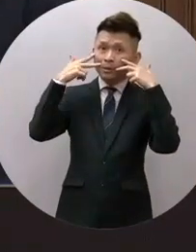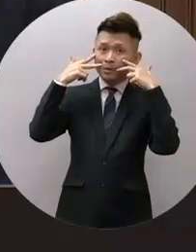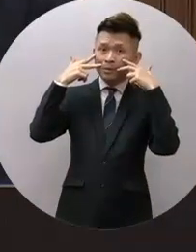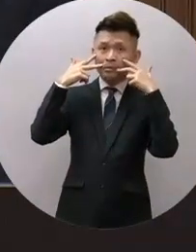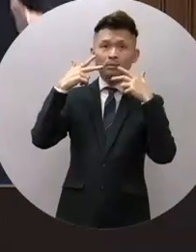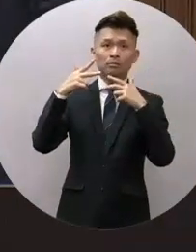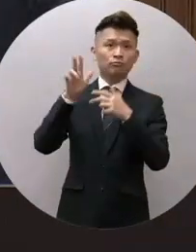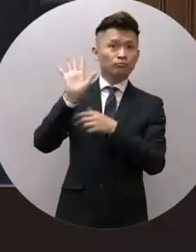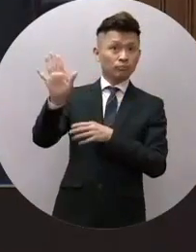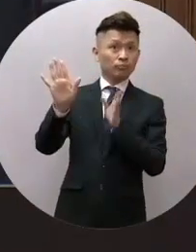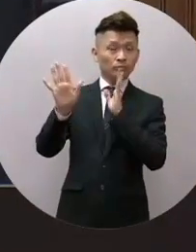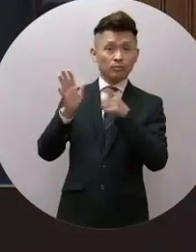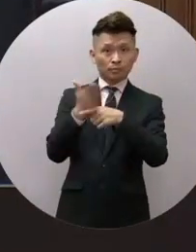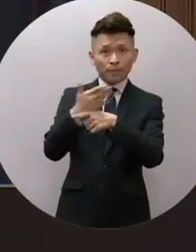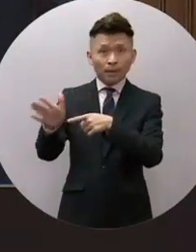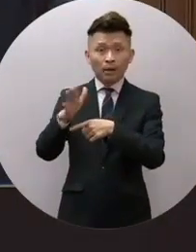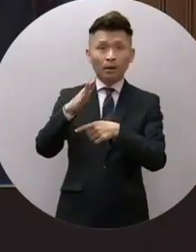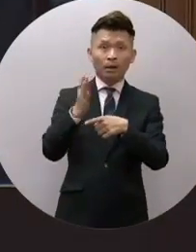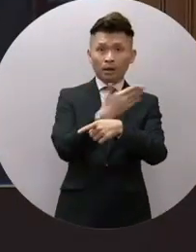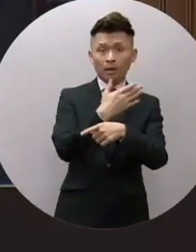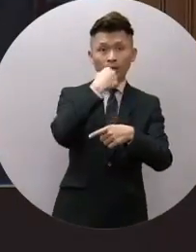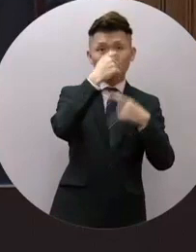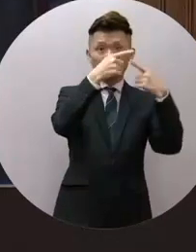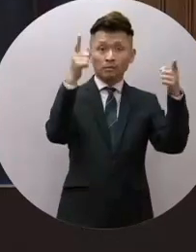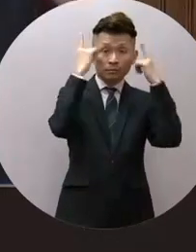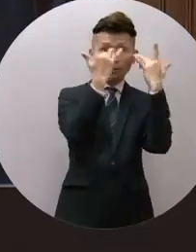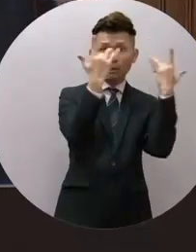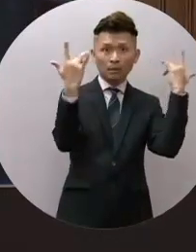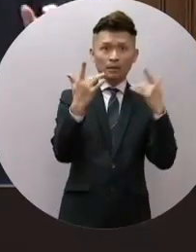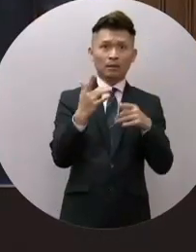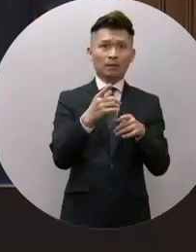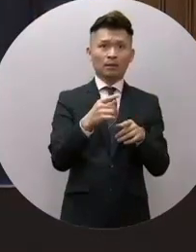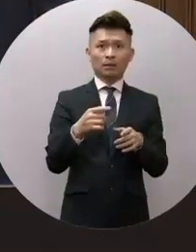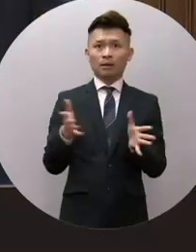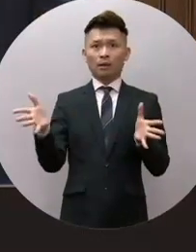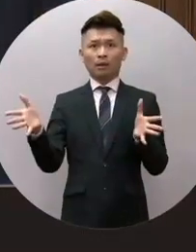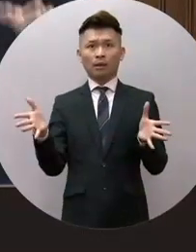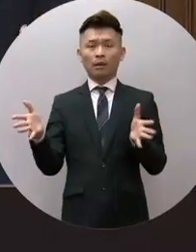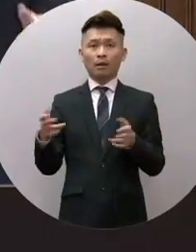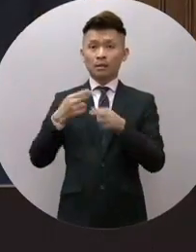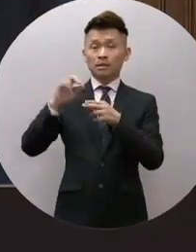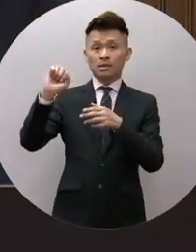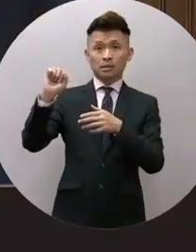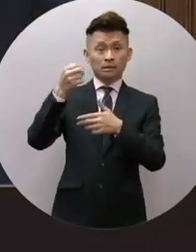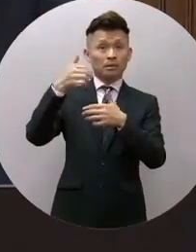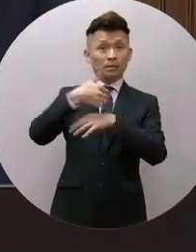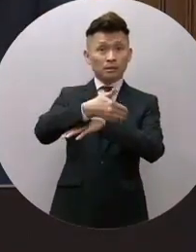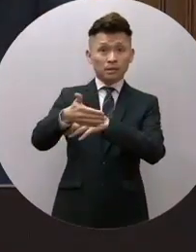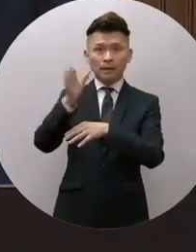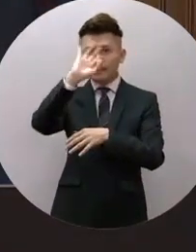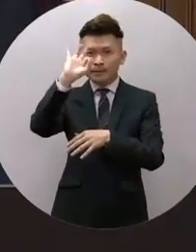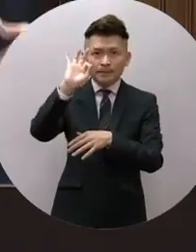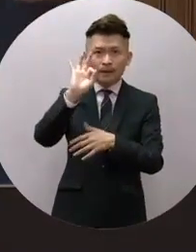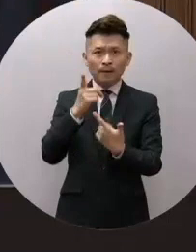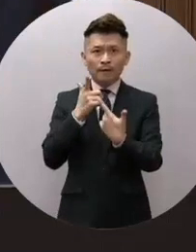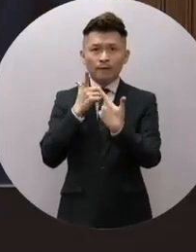使用原民地，一半又是台大实验里的土地，所以整个新义乡他要找到建地就不容易呀、